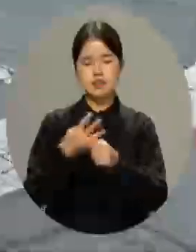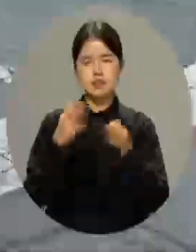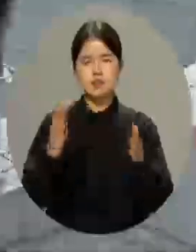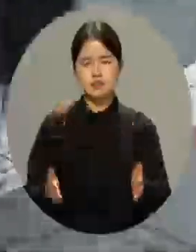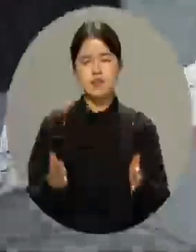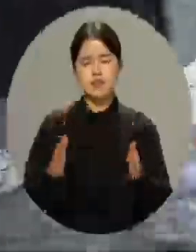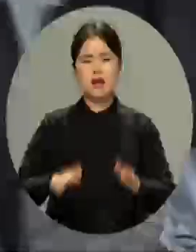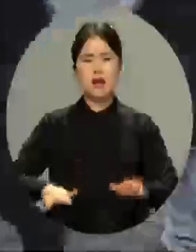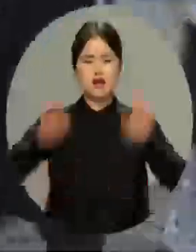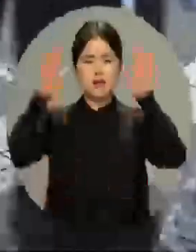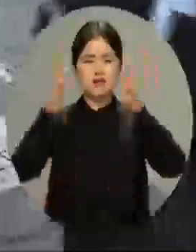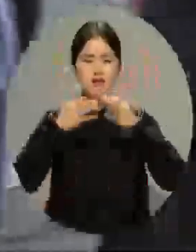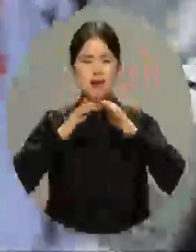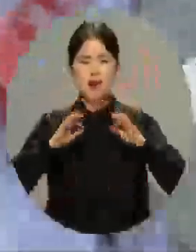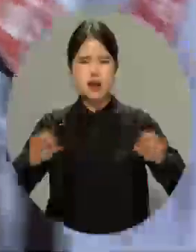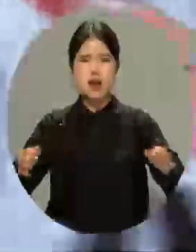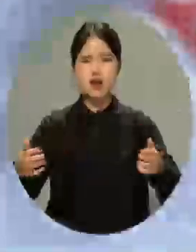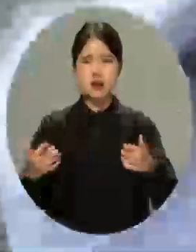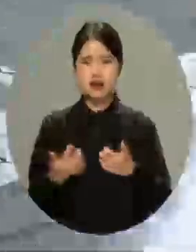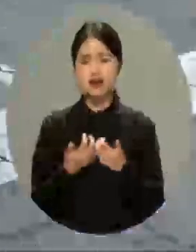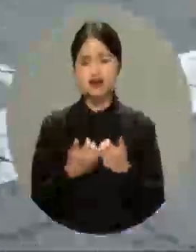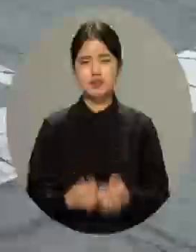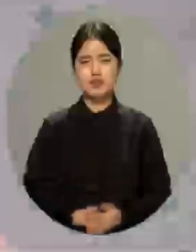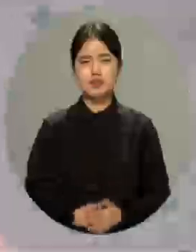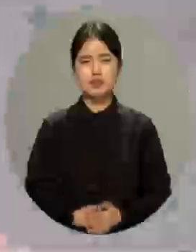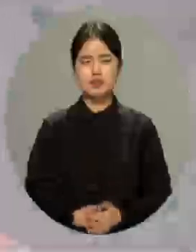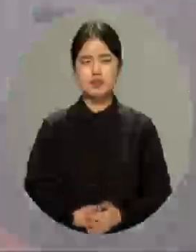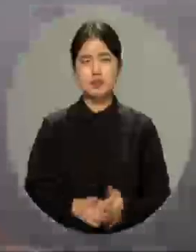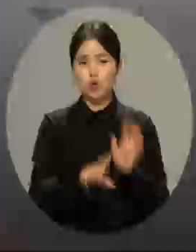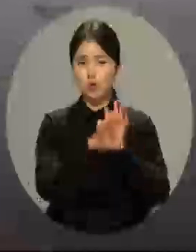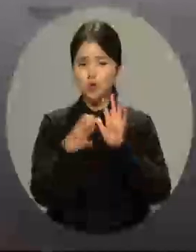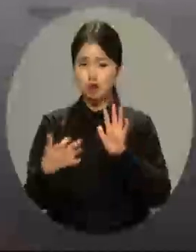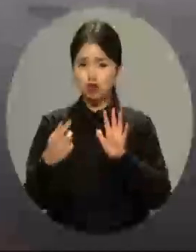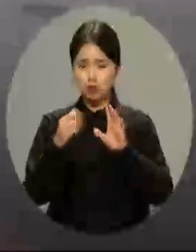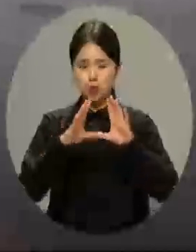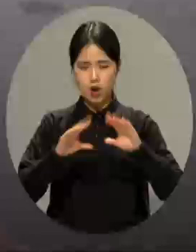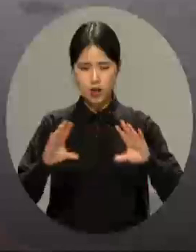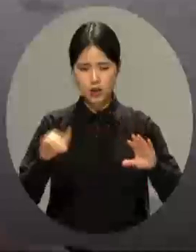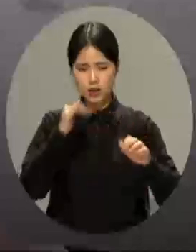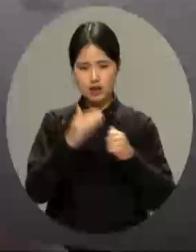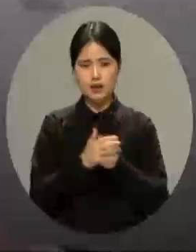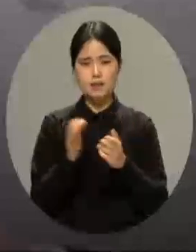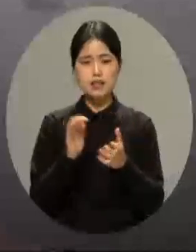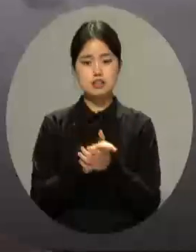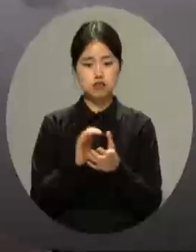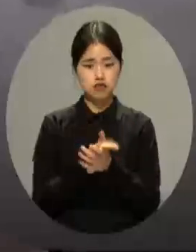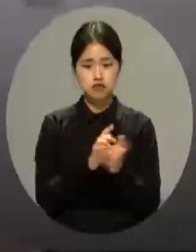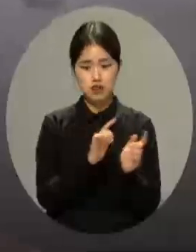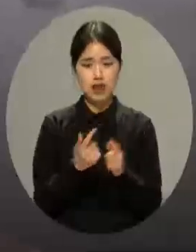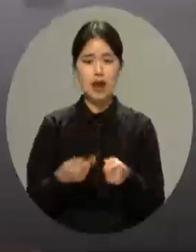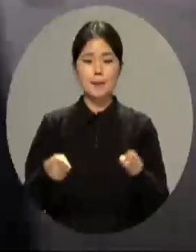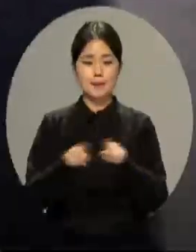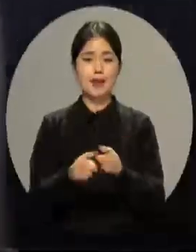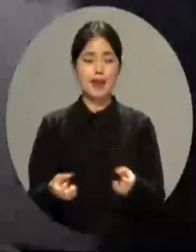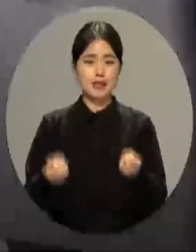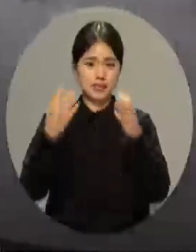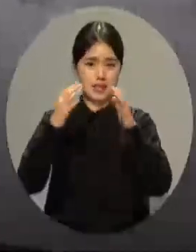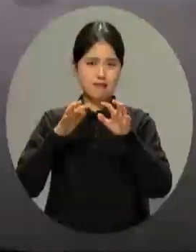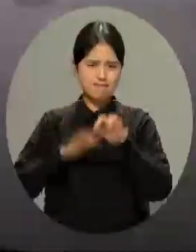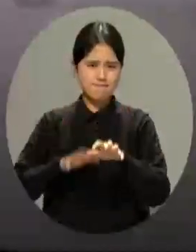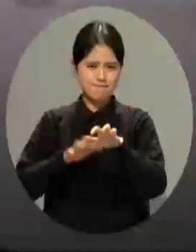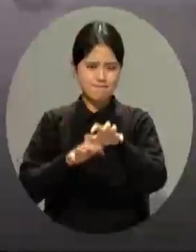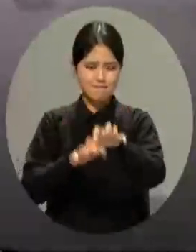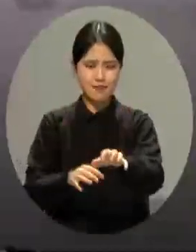거리를 가득 메운 겁니다 코로나가 좀 완화되고 나서 친구들과 이런 행사하고 행진하고 나니까